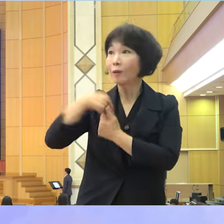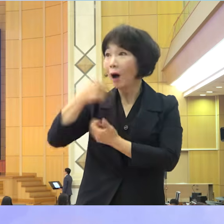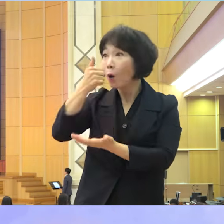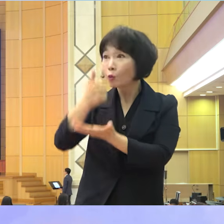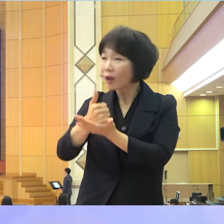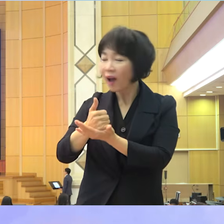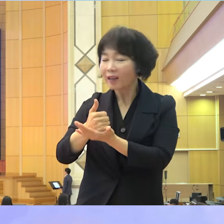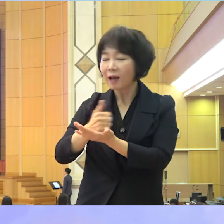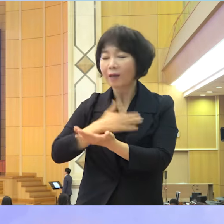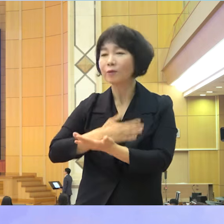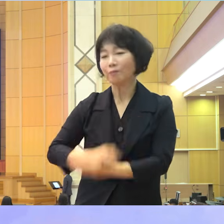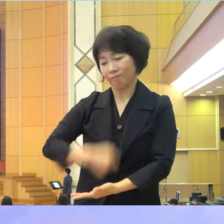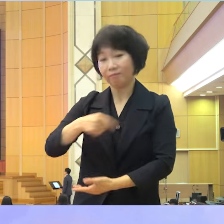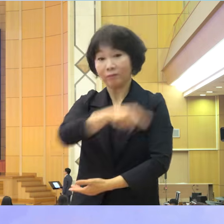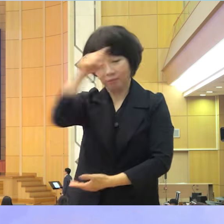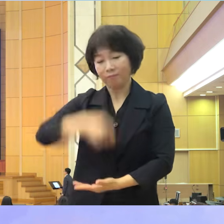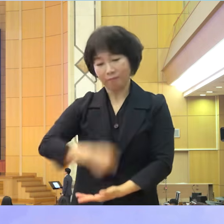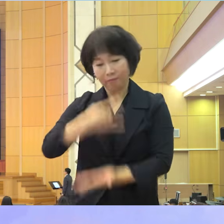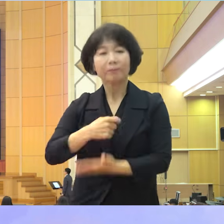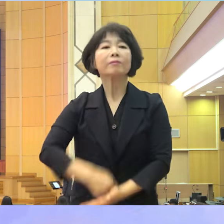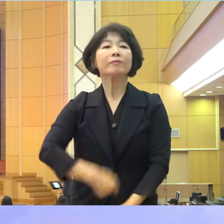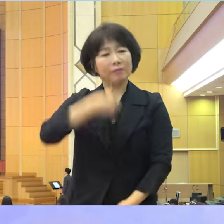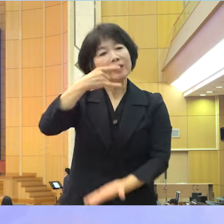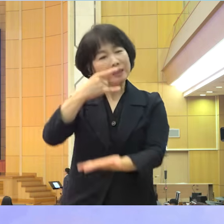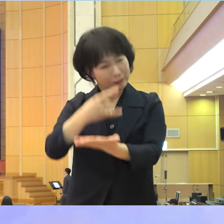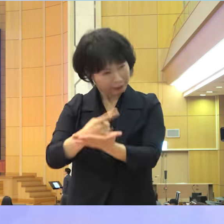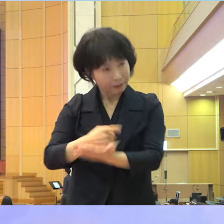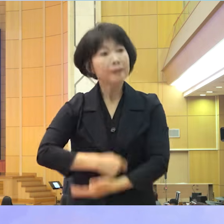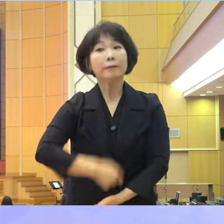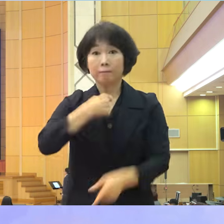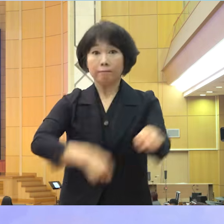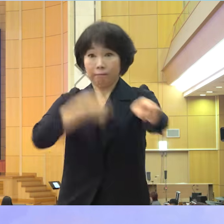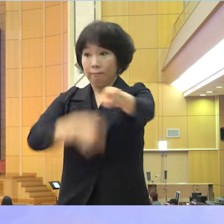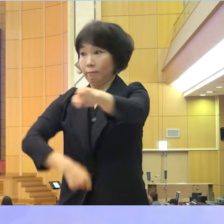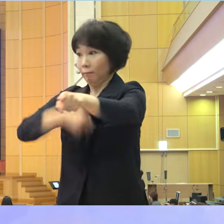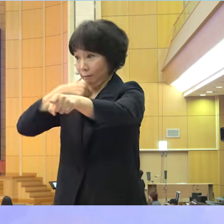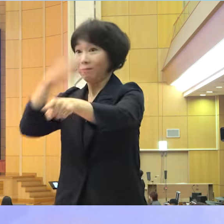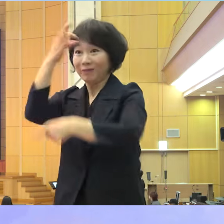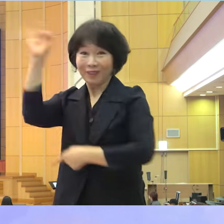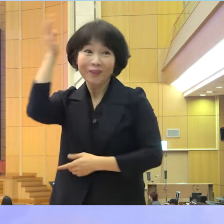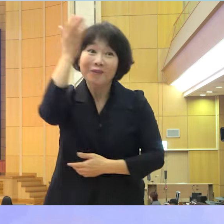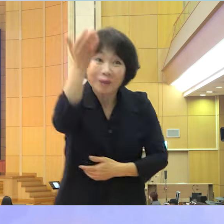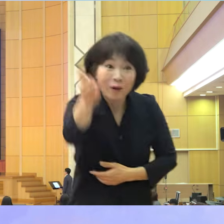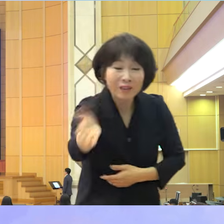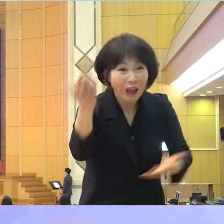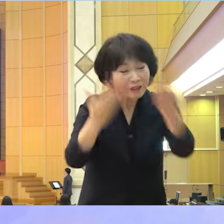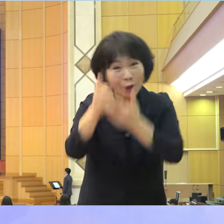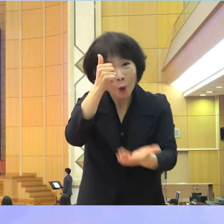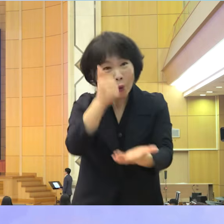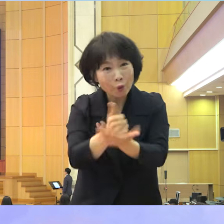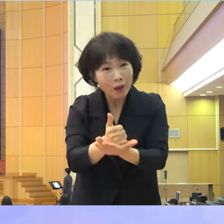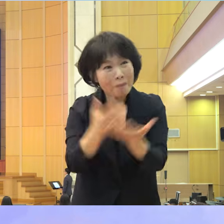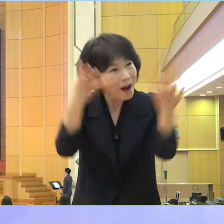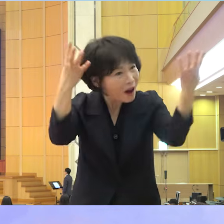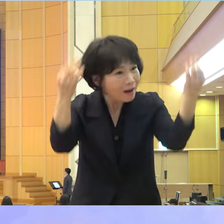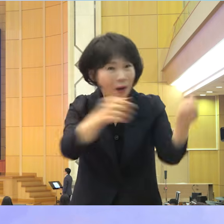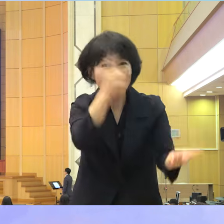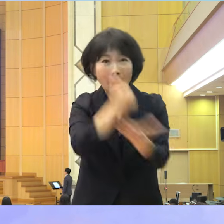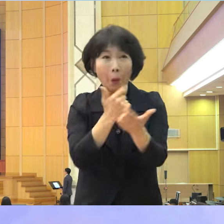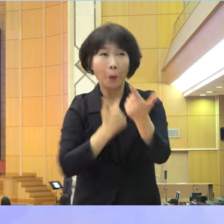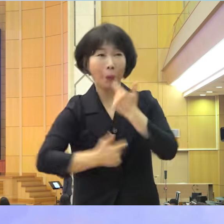이제 넌 의인이야. 넌 죄인이 아니야. 옛날에는 너가 죄인이었지만 예수 믿는 순간부터 너는 뭐야?